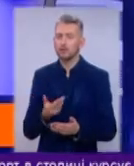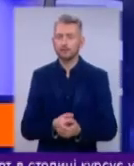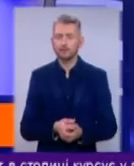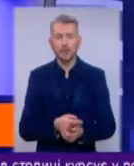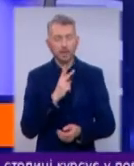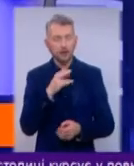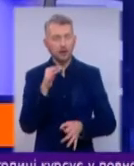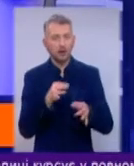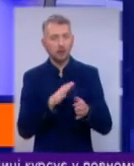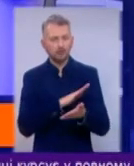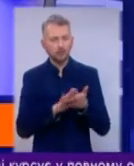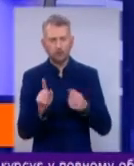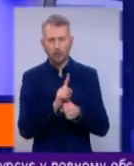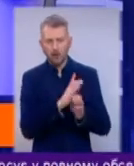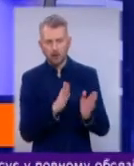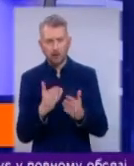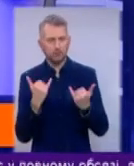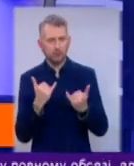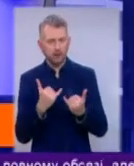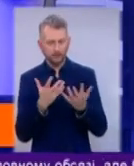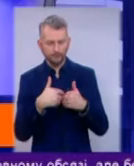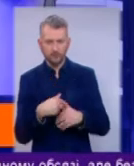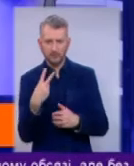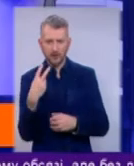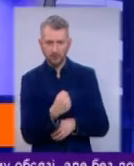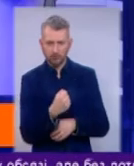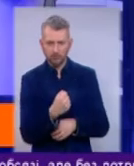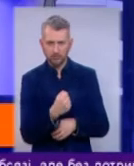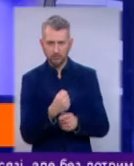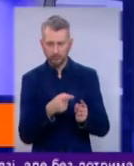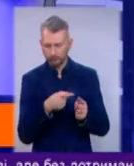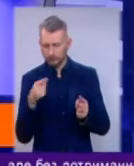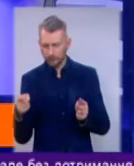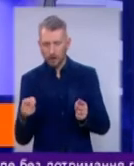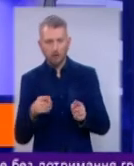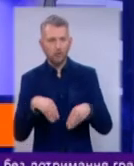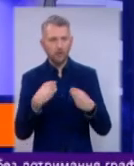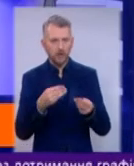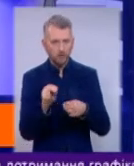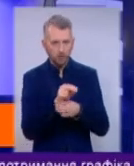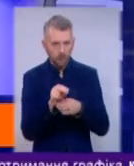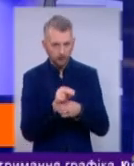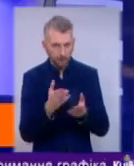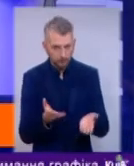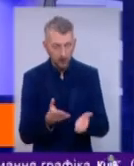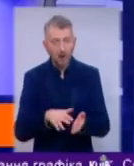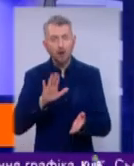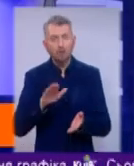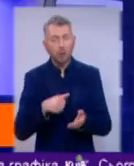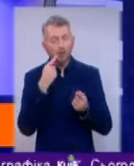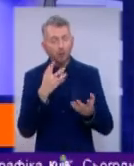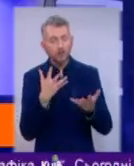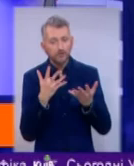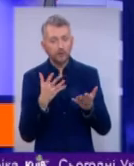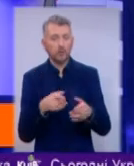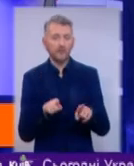дивіться, суто за регламентом, зараз я відраховую 2 тижні на подання поправок. Так? Ну, потім, очевидно,